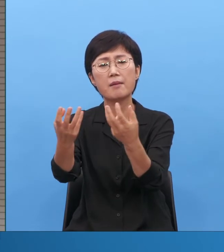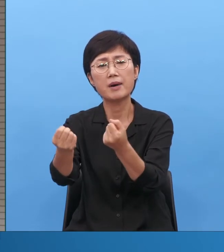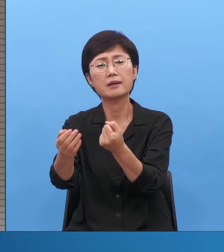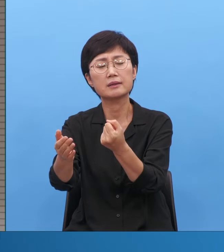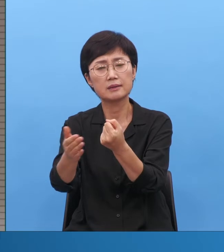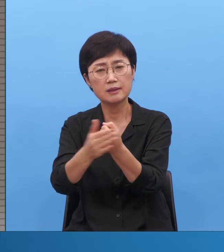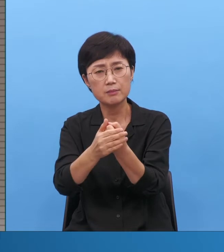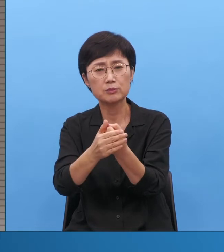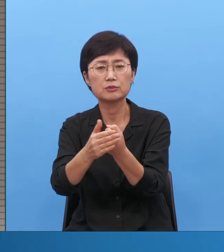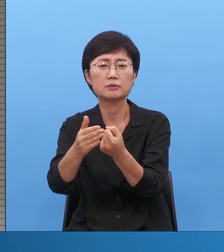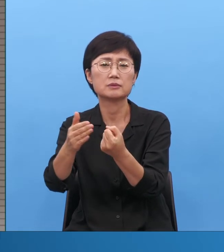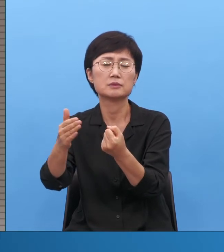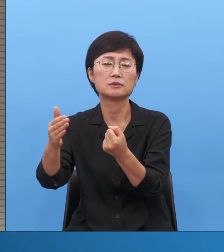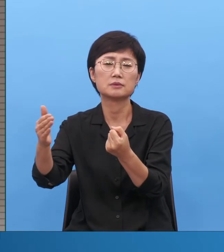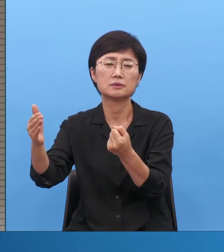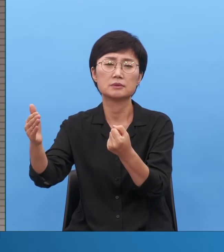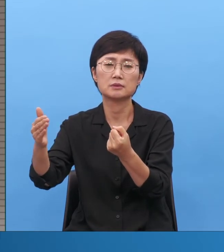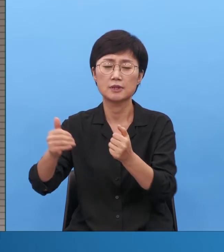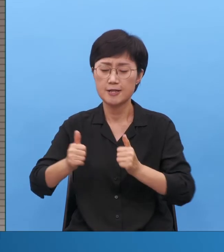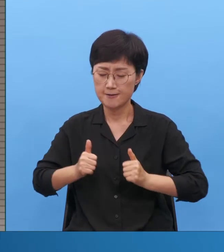세상에 나름으로